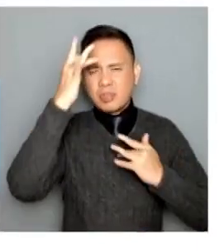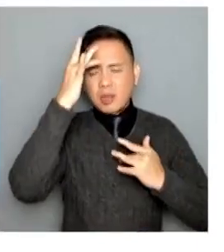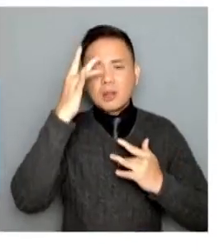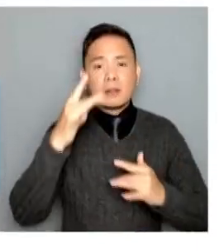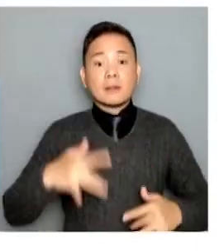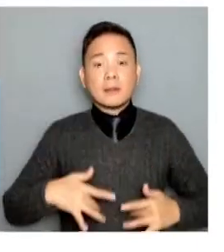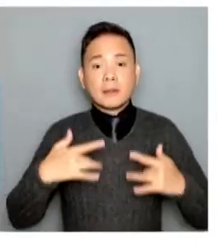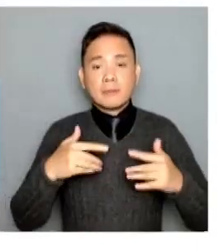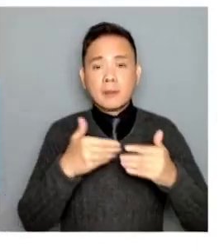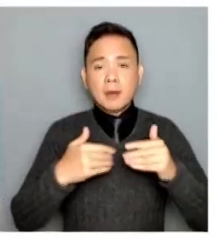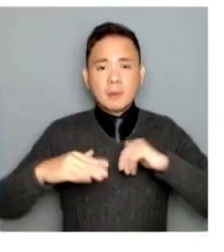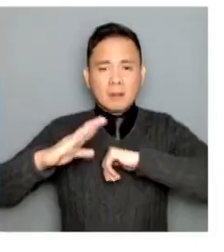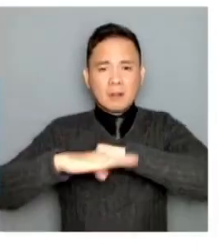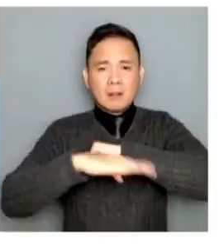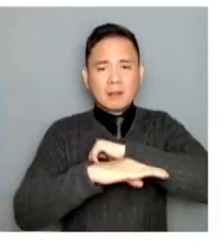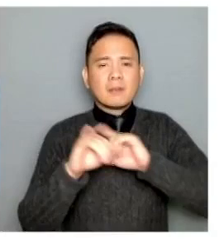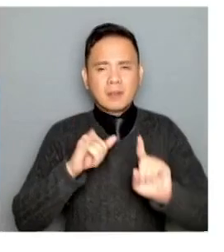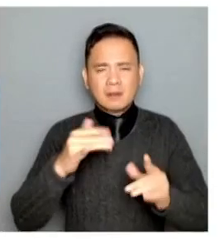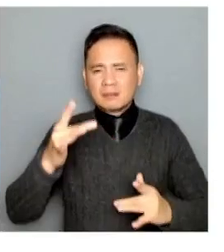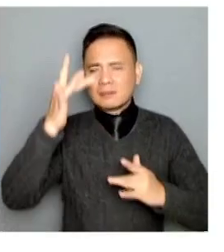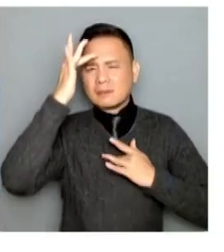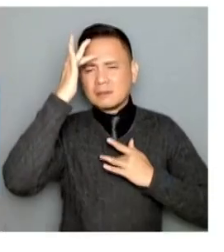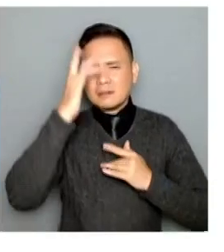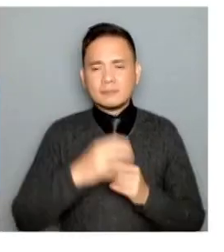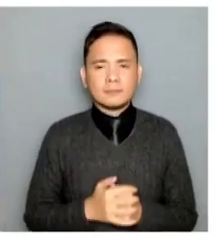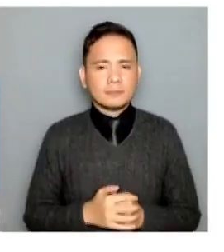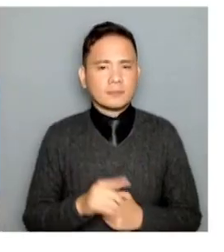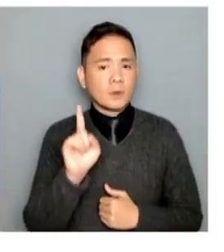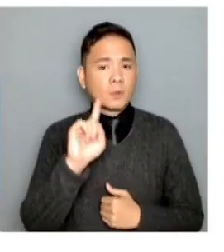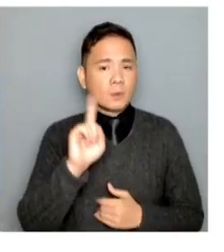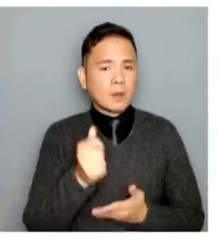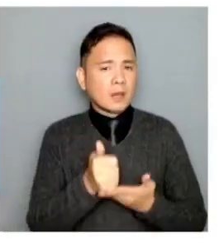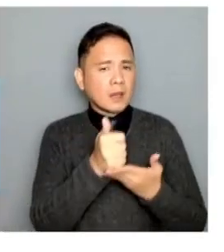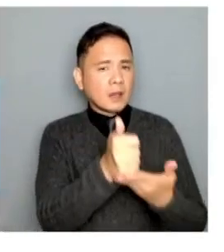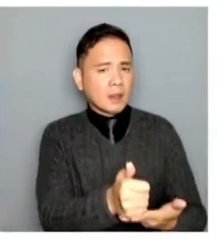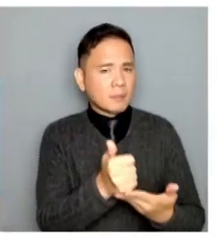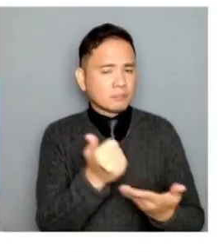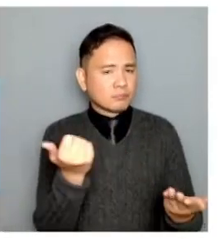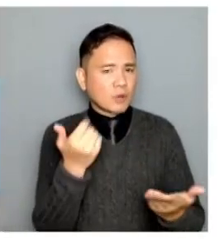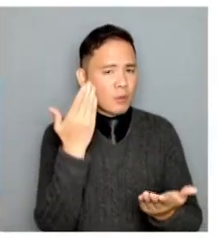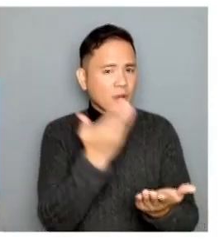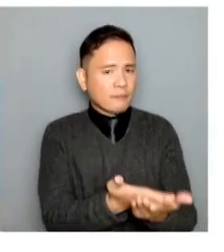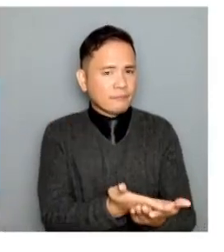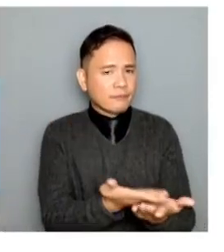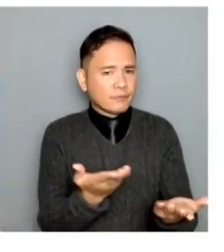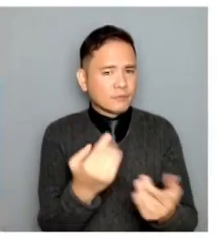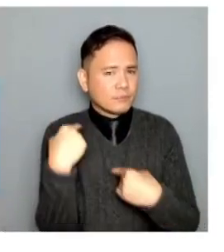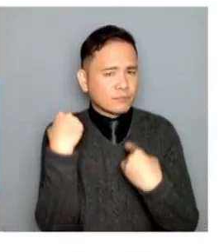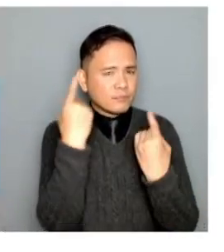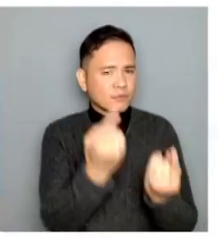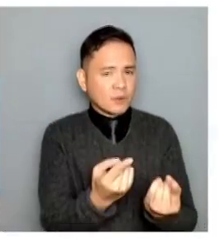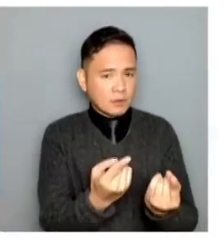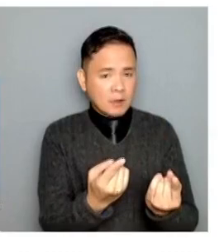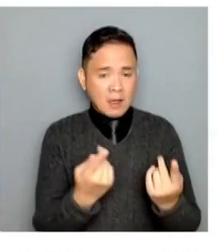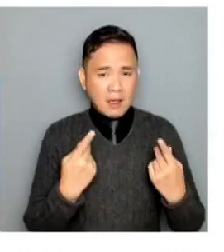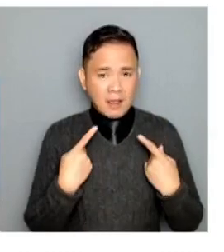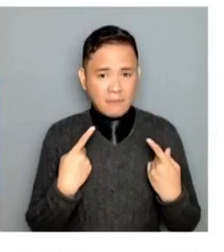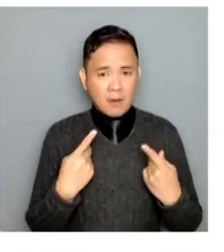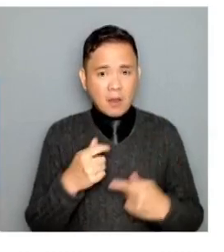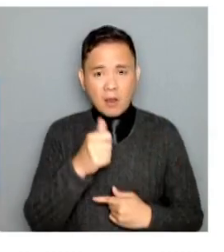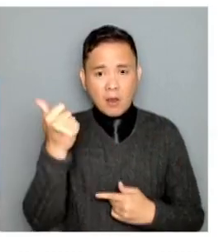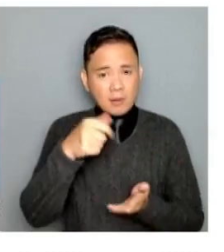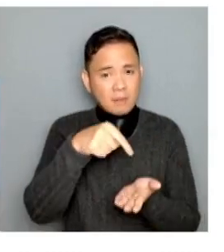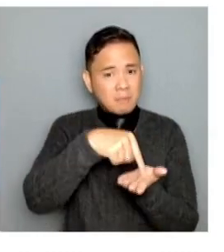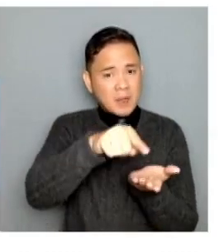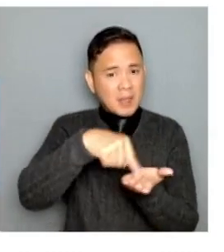Mm-mm. Tapos Mayor, ano po ang kaagarang tulong na nakukuha ninyo? May kailangan pa bang bayaran itong mga